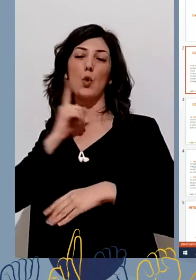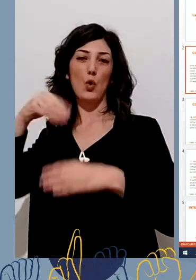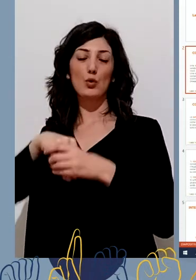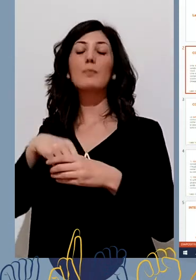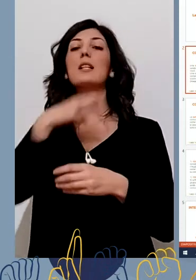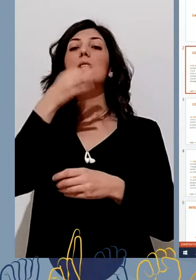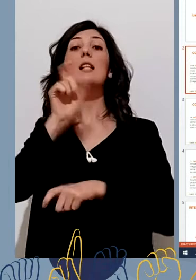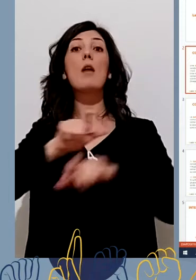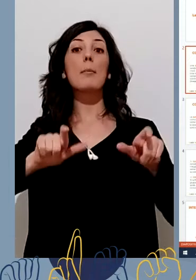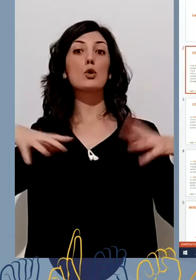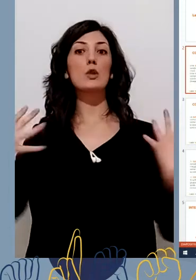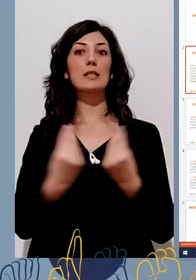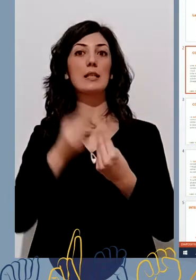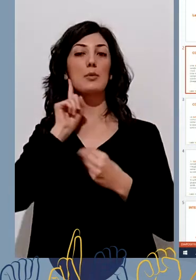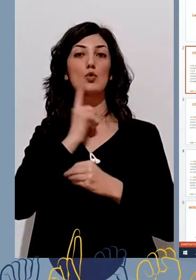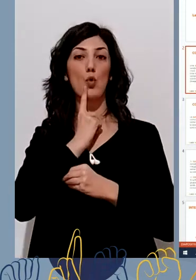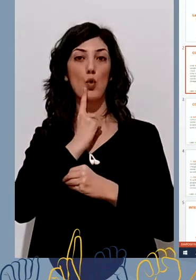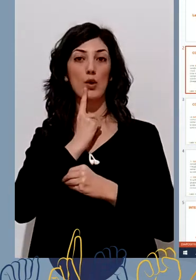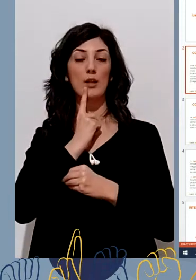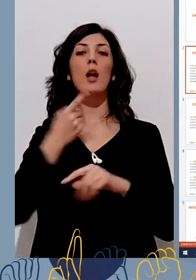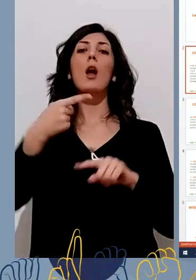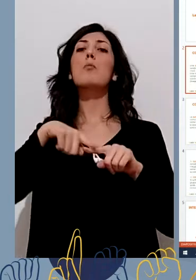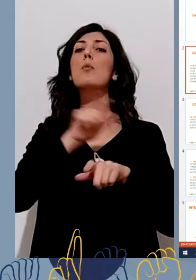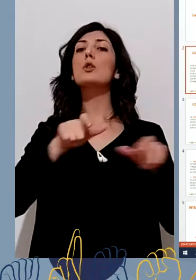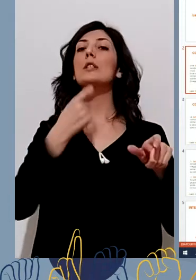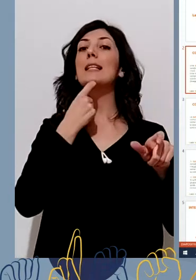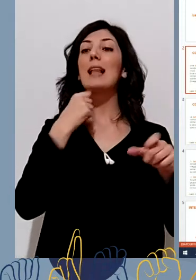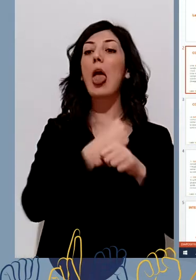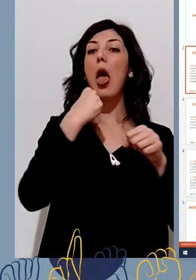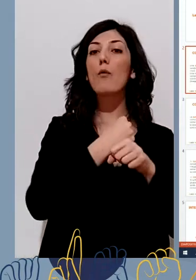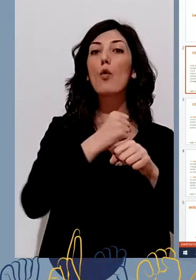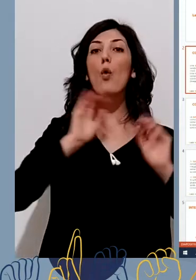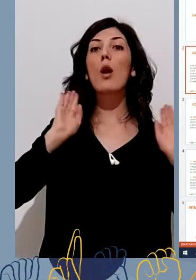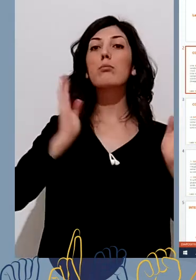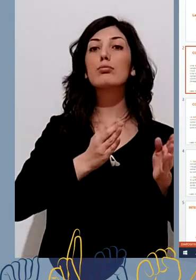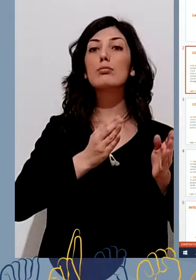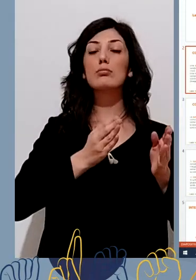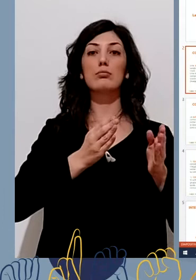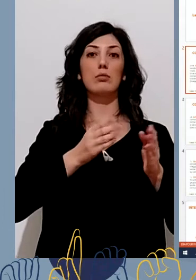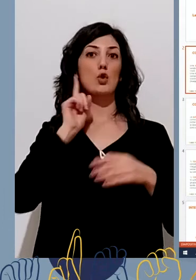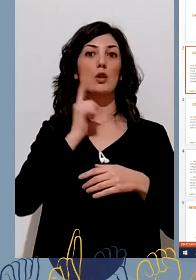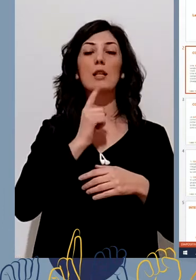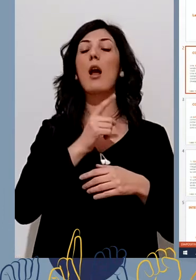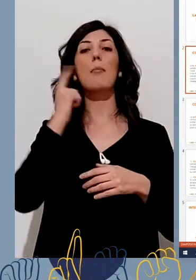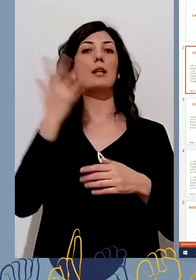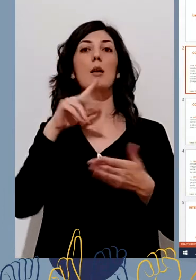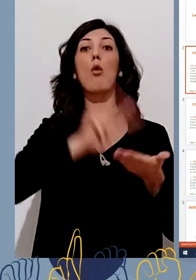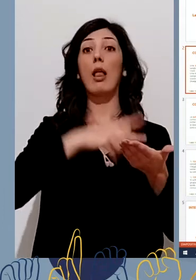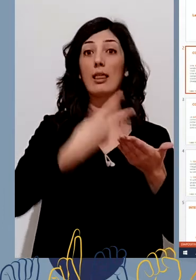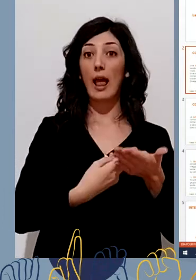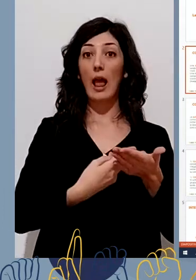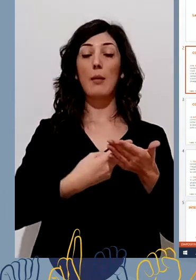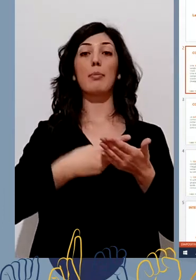e non solo, ma tutti quelli che lavorano nell'ambito della sordità, quali gli interpreti della lingua dei segni, gli assistenti sociali, tutti